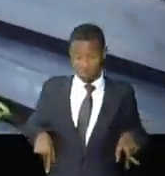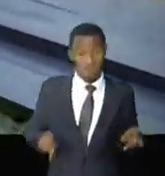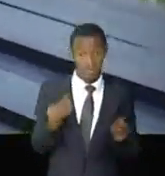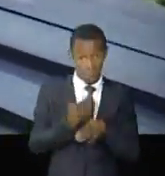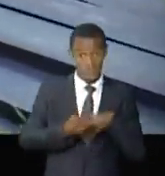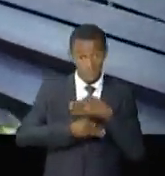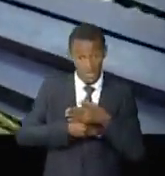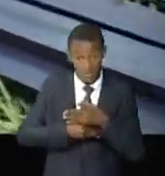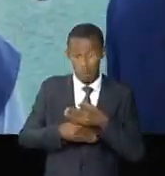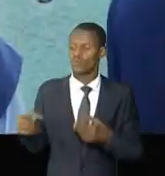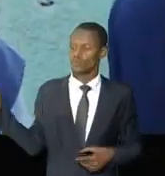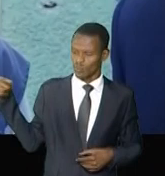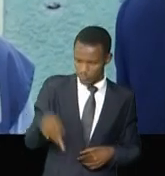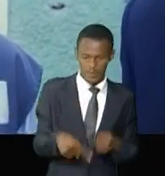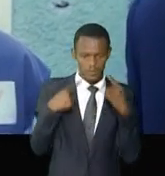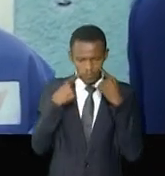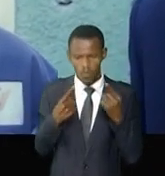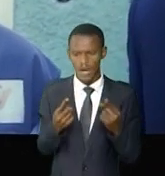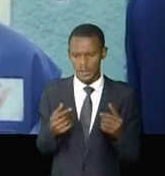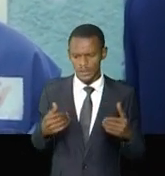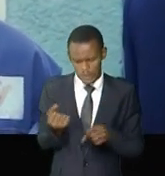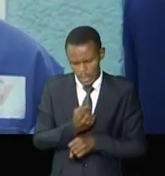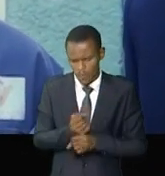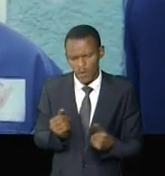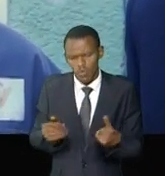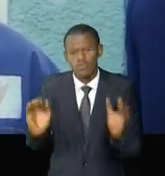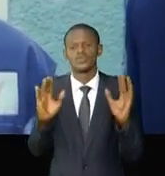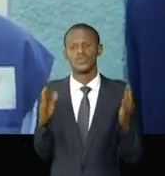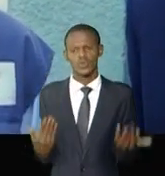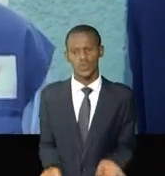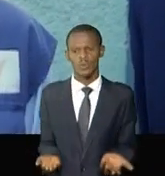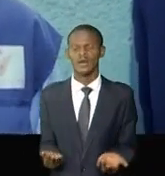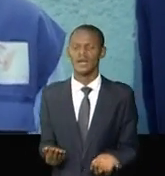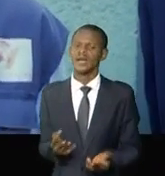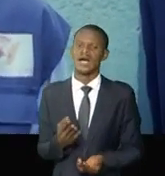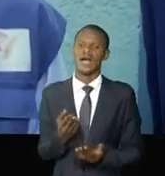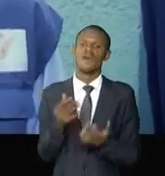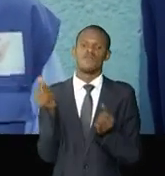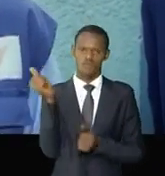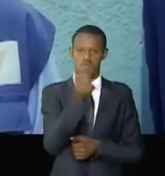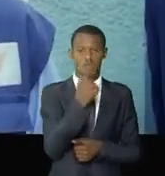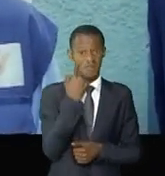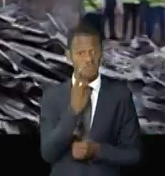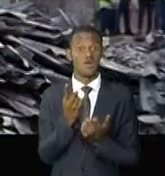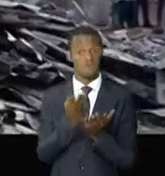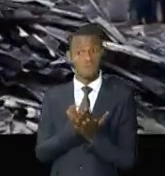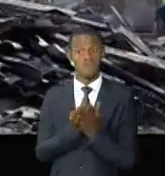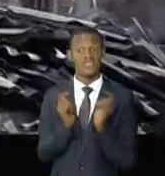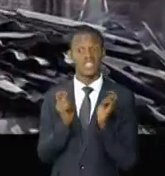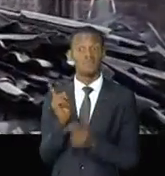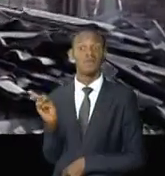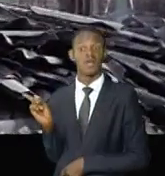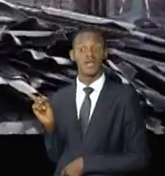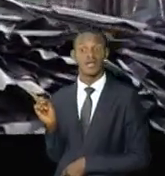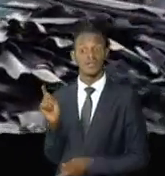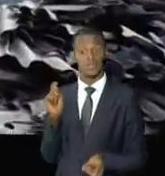travaux. Aujourd'hui, vous constatez que le centre a subi des transformations, principalement sur l'aspect assainissement, où